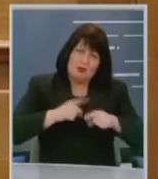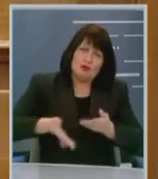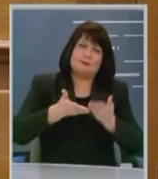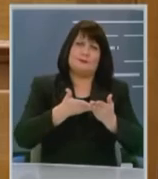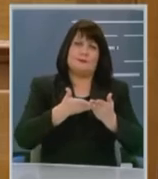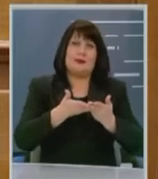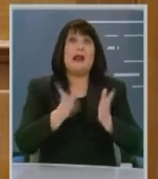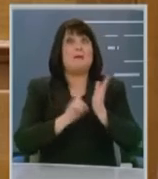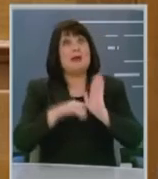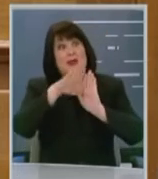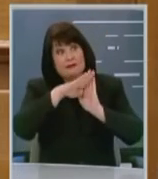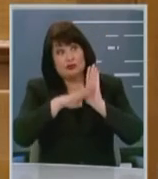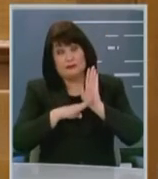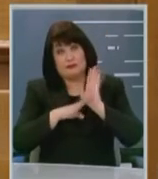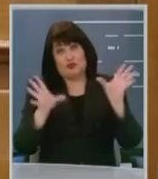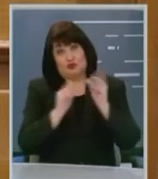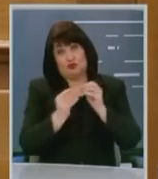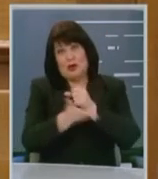κανονισμών για τον αγροτικό τους χώρο.